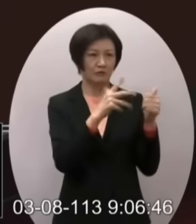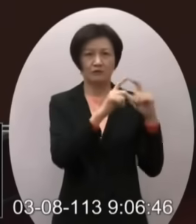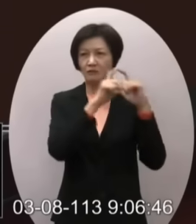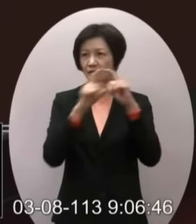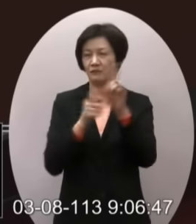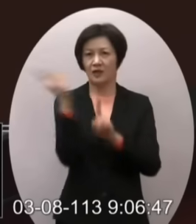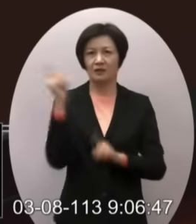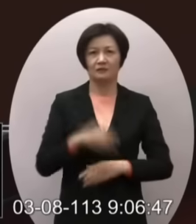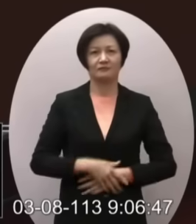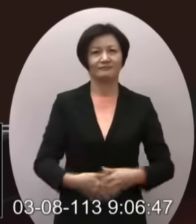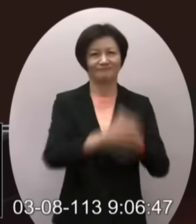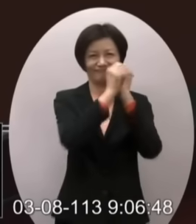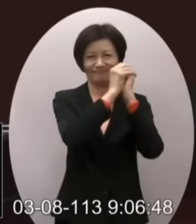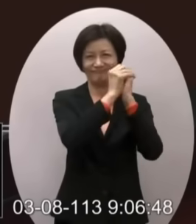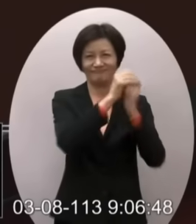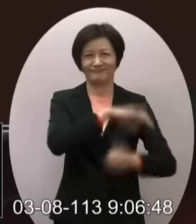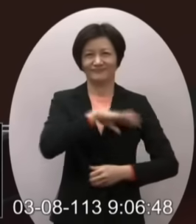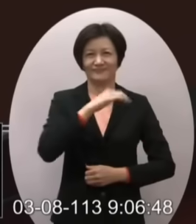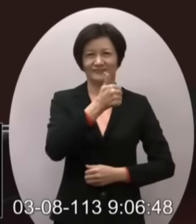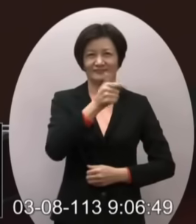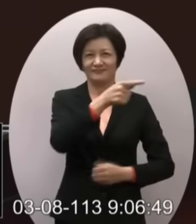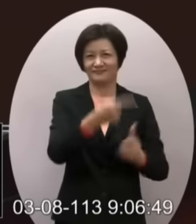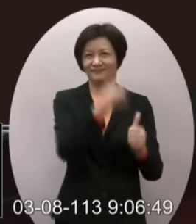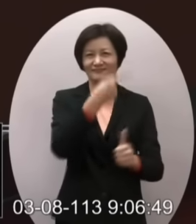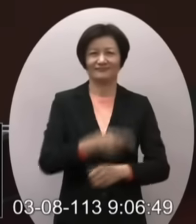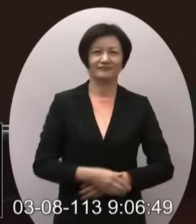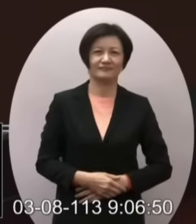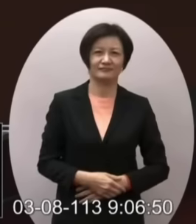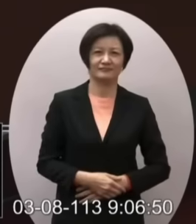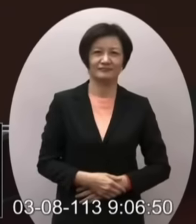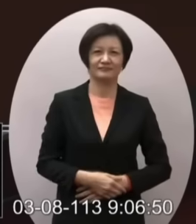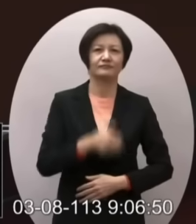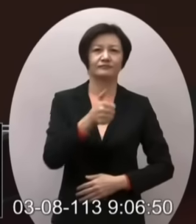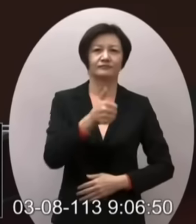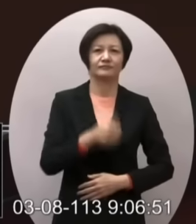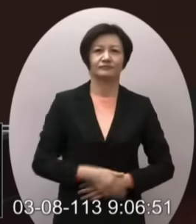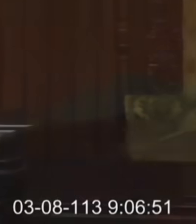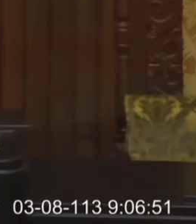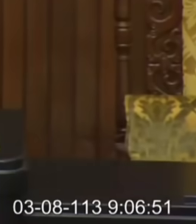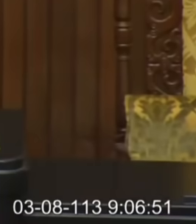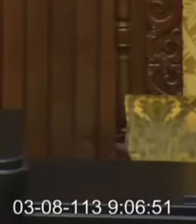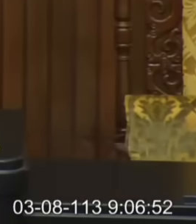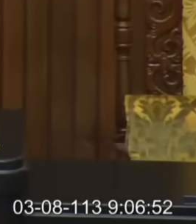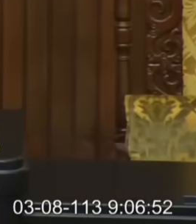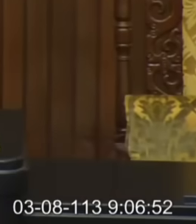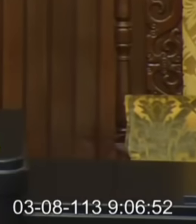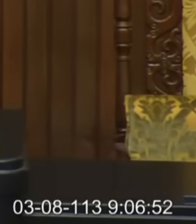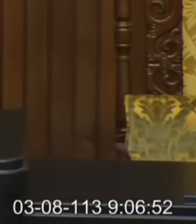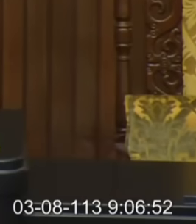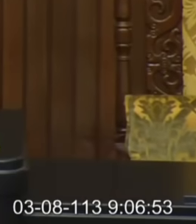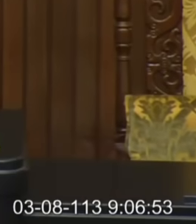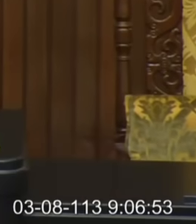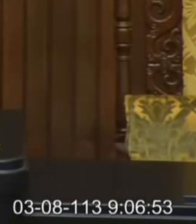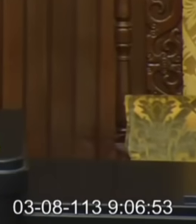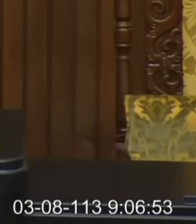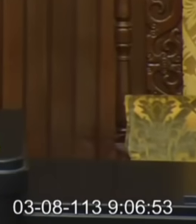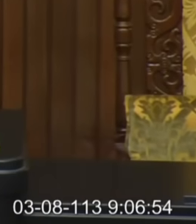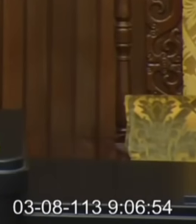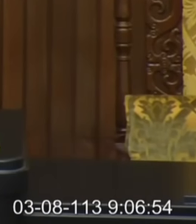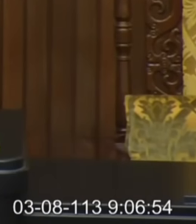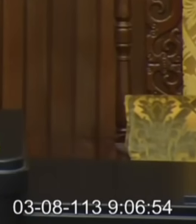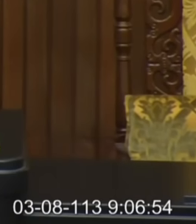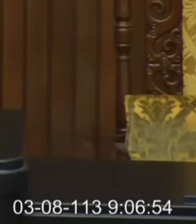扰。恭喜你邱泰山，你第1名。 谢谢罗委员自强。接下来请登记